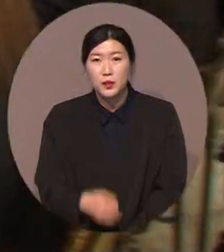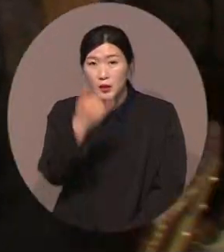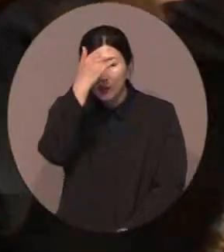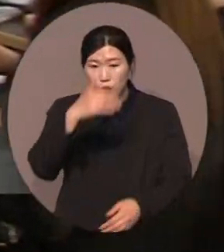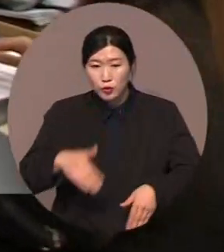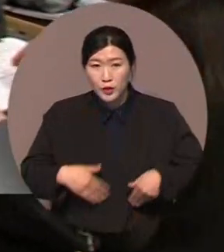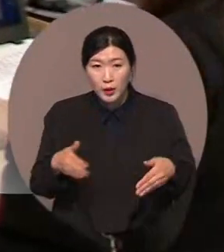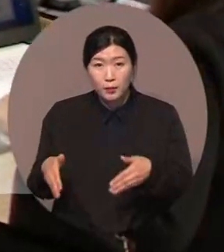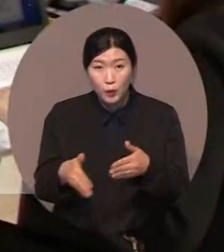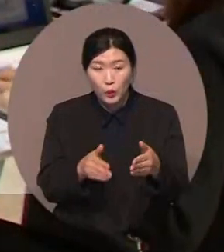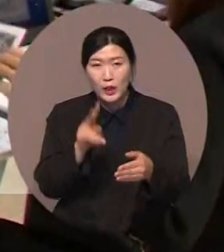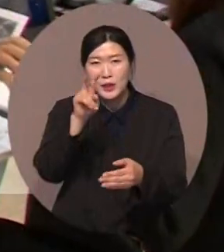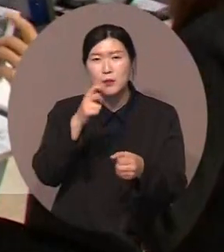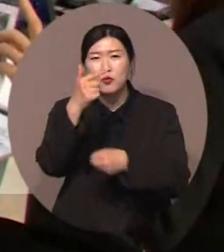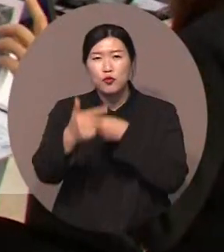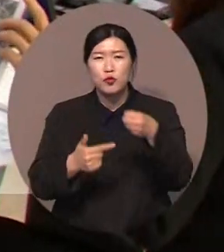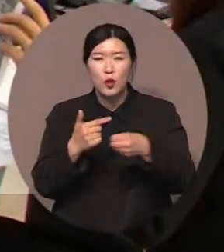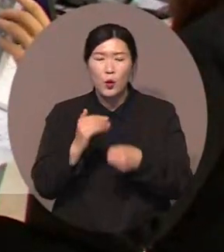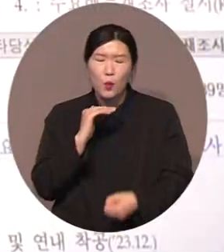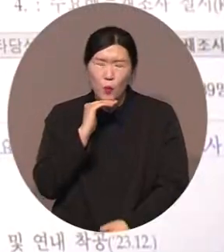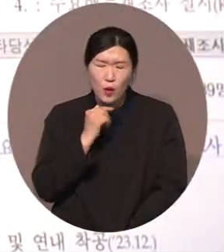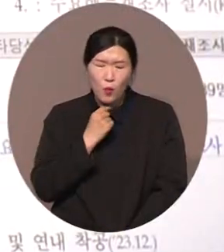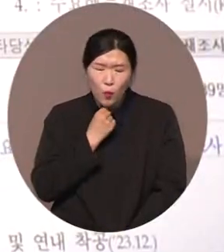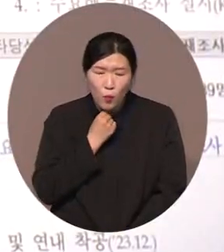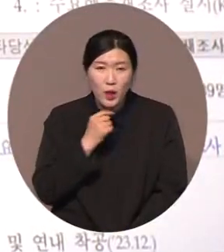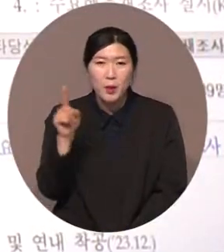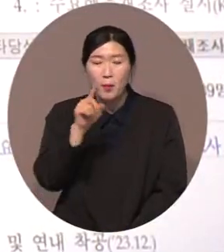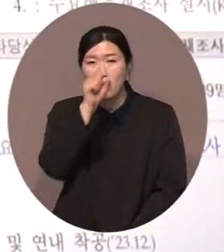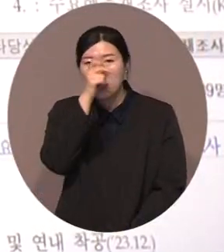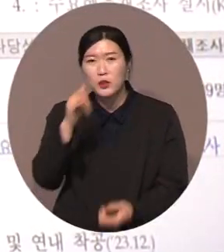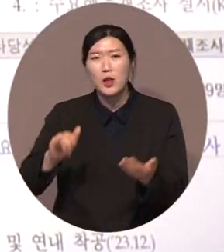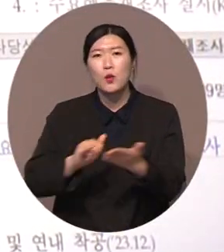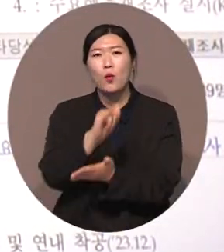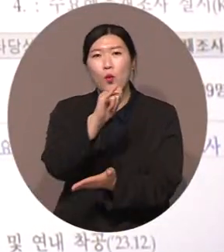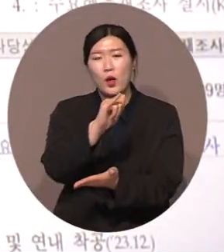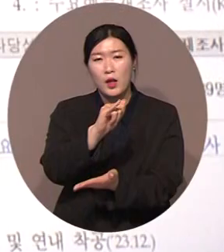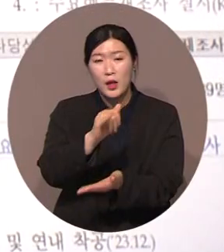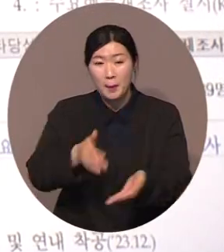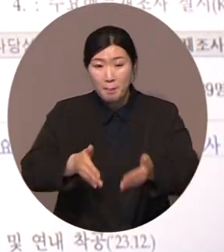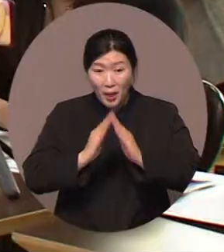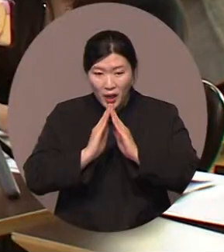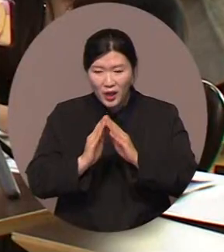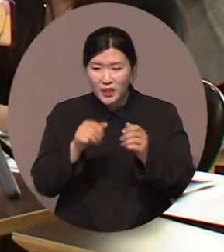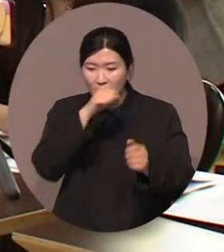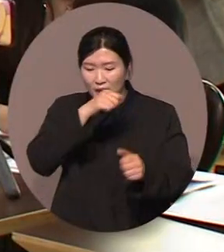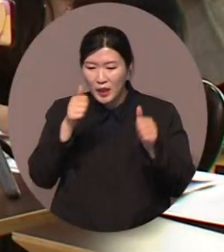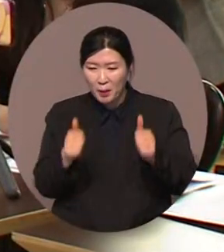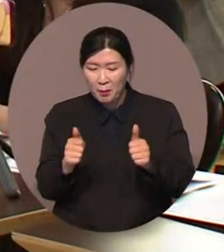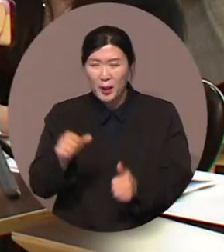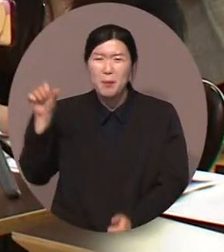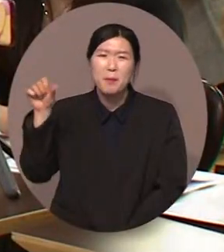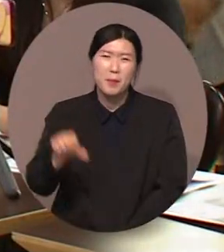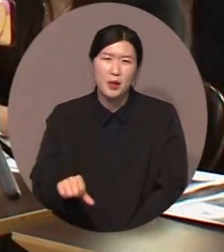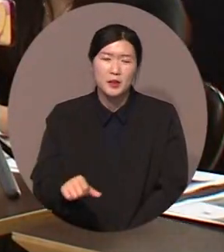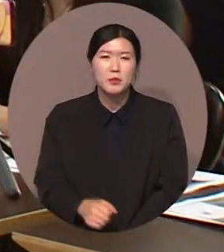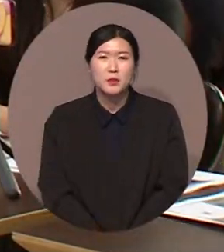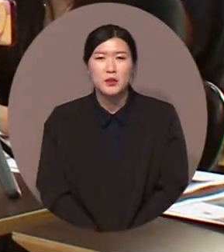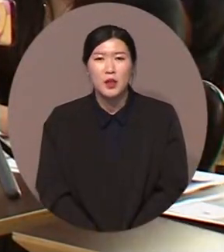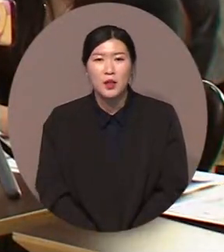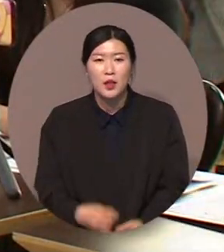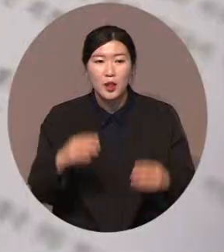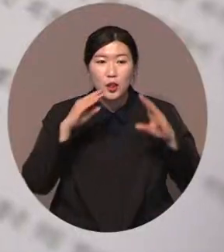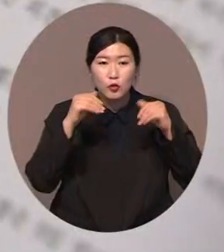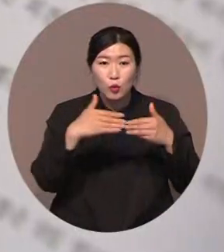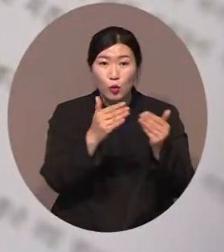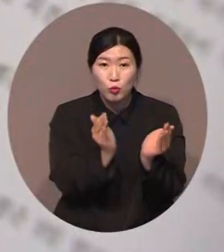충남도의 26년 수건 사업인 서산공항 건설 사업이 결국 정부의 예비타당성 조사에서 탈락했습니다. 앞서